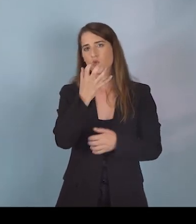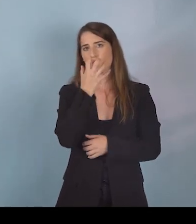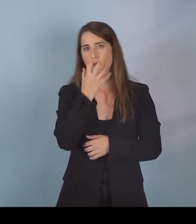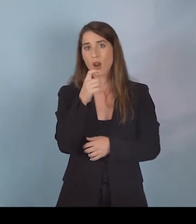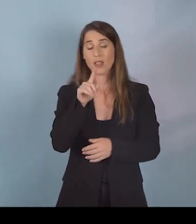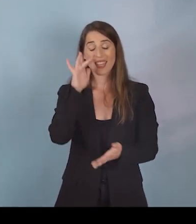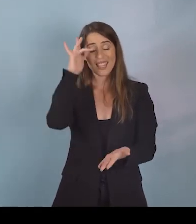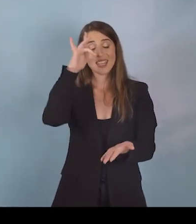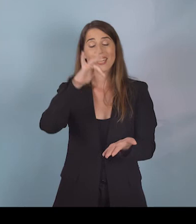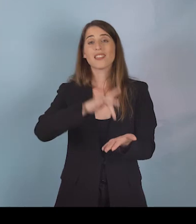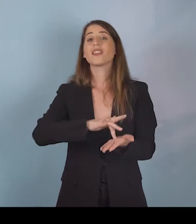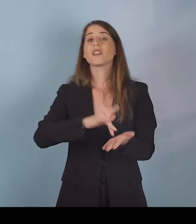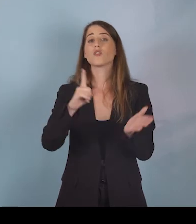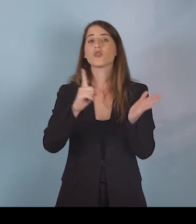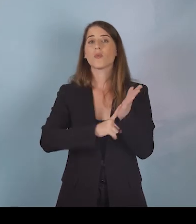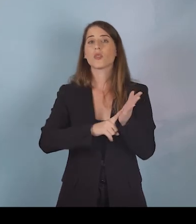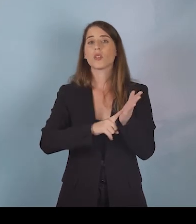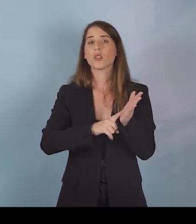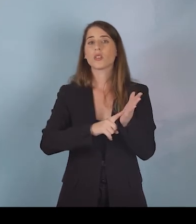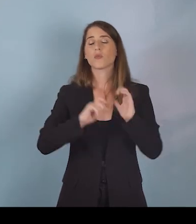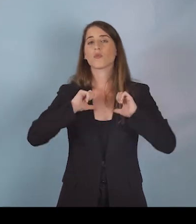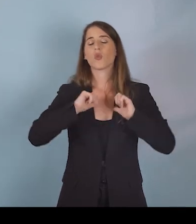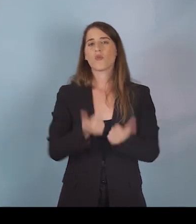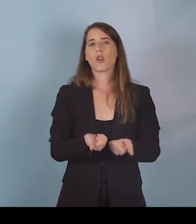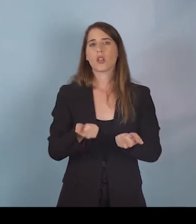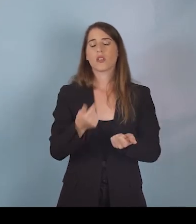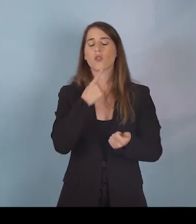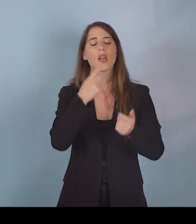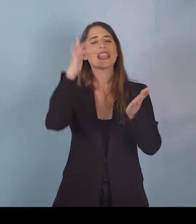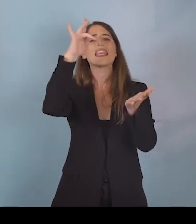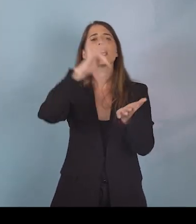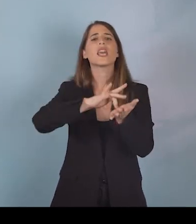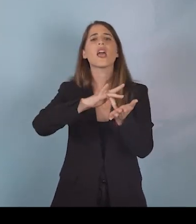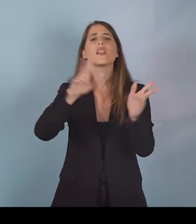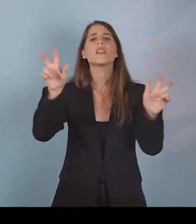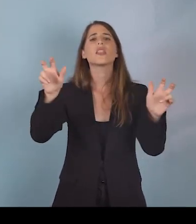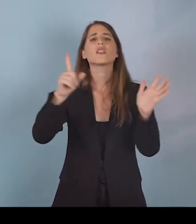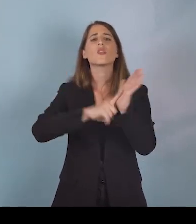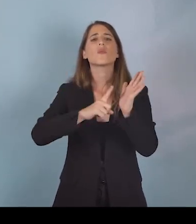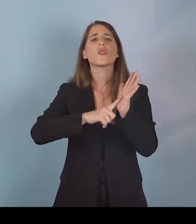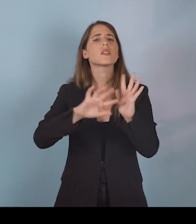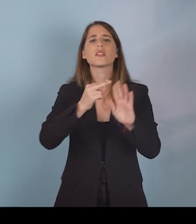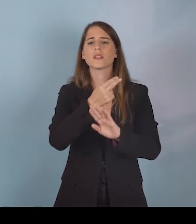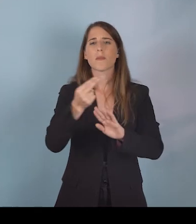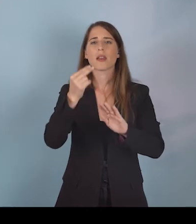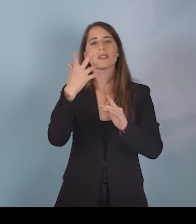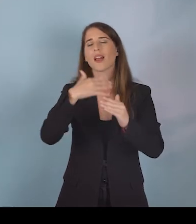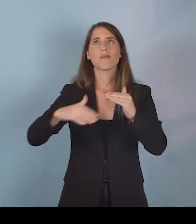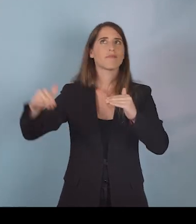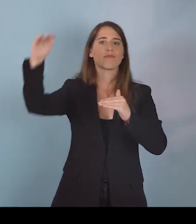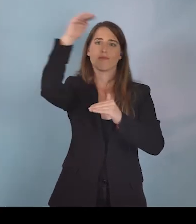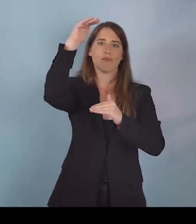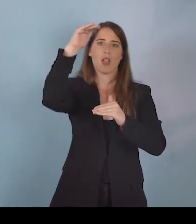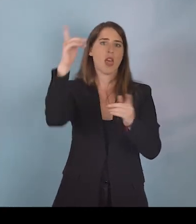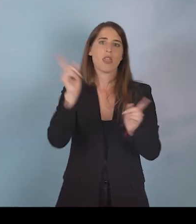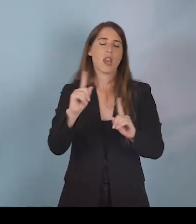και τα οποία τα θεωρώ πάρα πολύ σοβαρά είναι θέματα κεντρικής νομοθετικής πρωτοβουλίας και το καθορίζω αυτό. Και όταν λέω κεντρικής